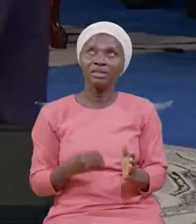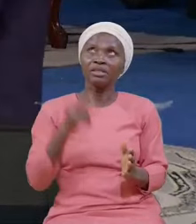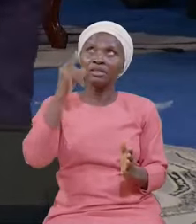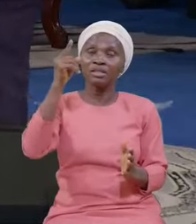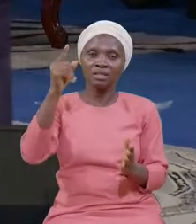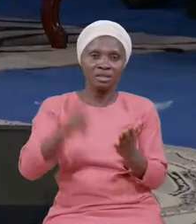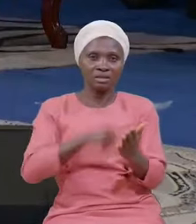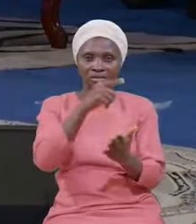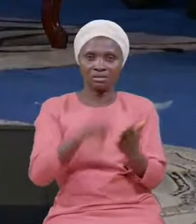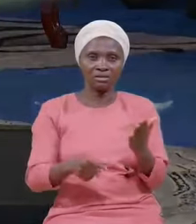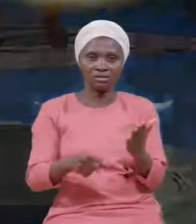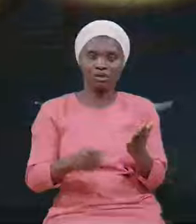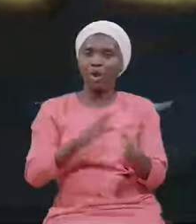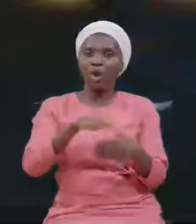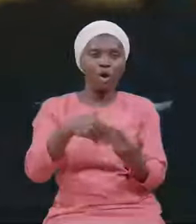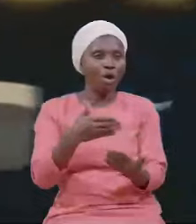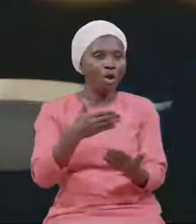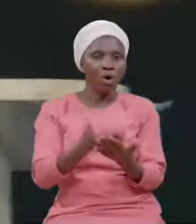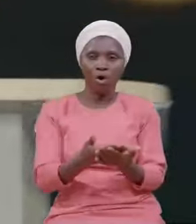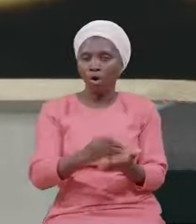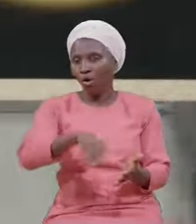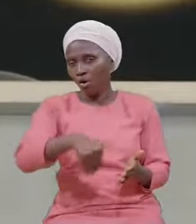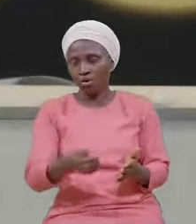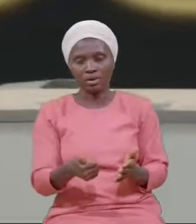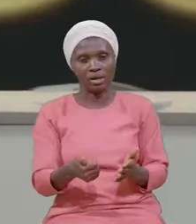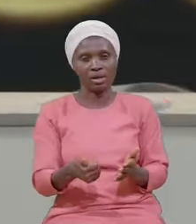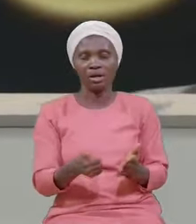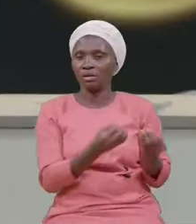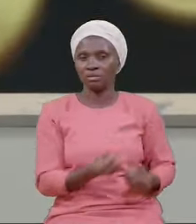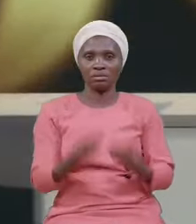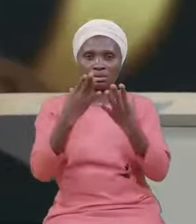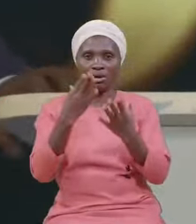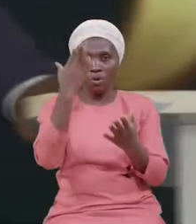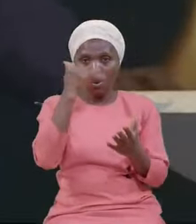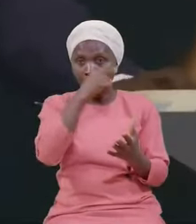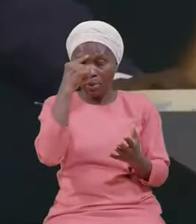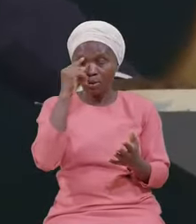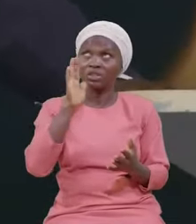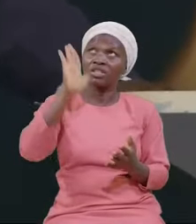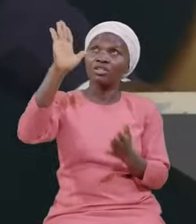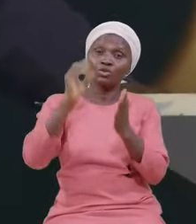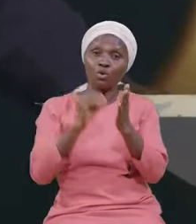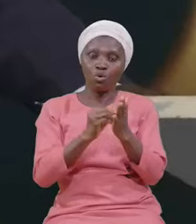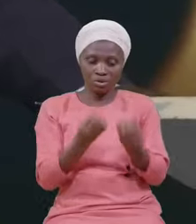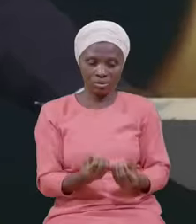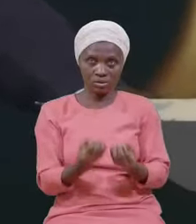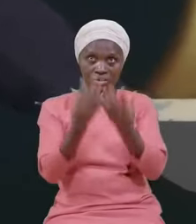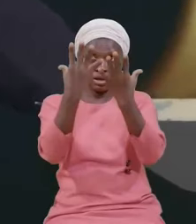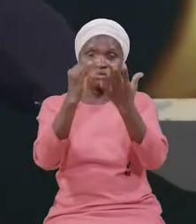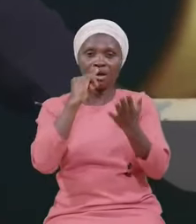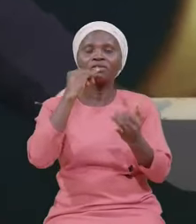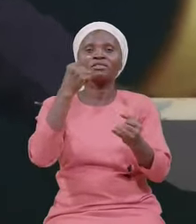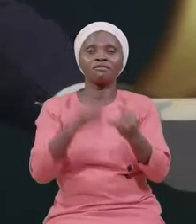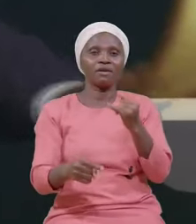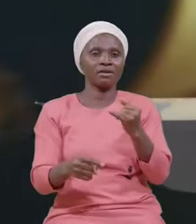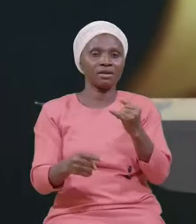sacrifice parce que son sacrifice est final, son sacrifice est plein et